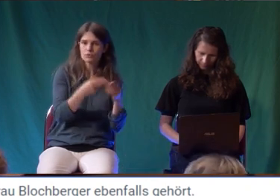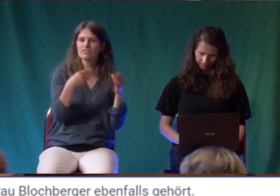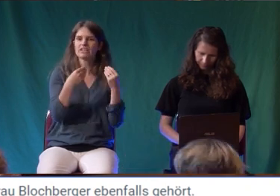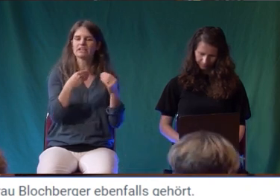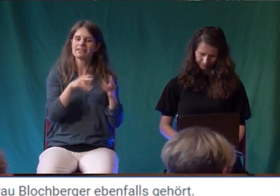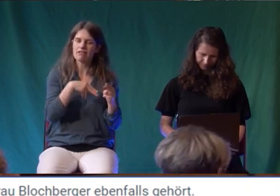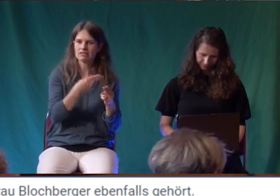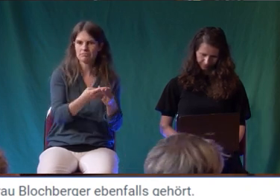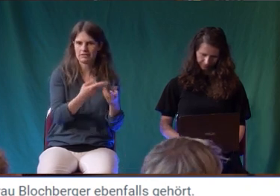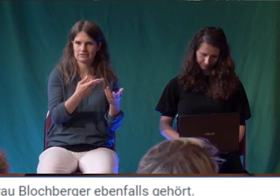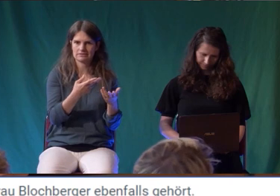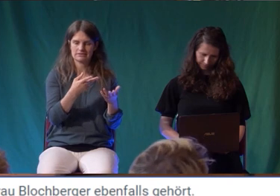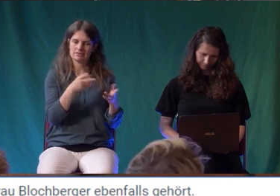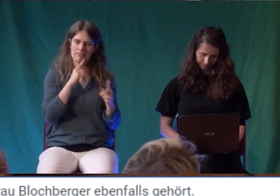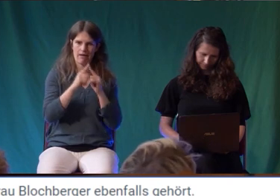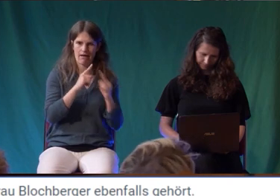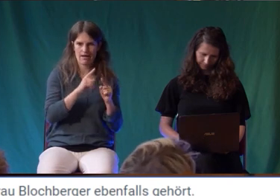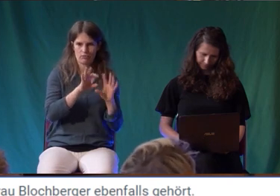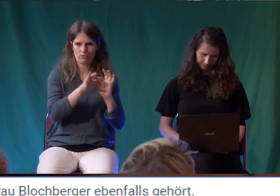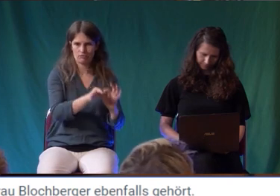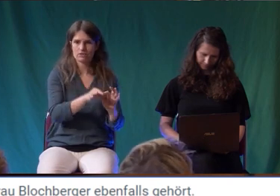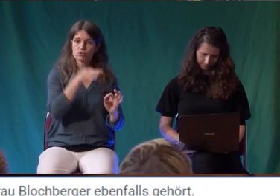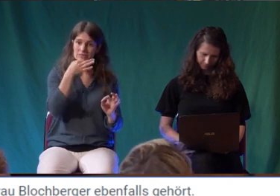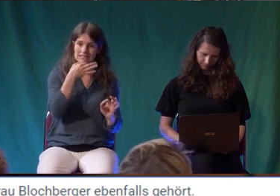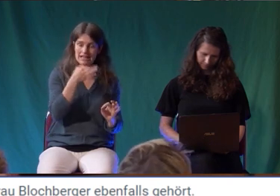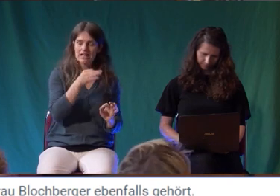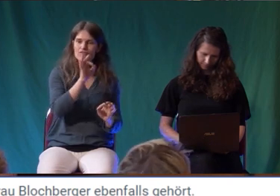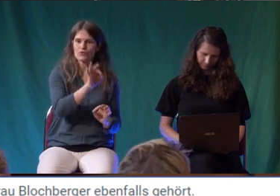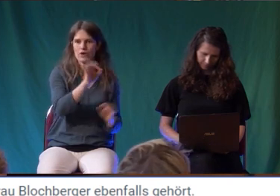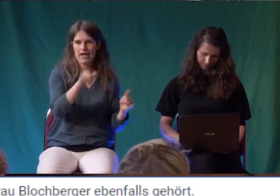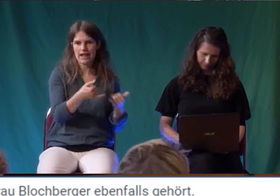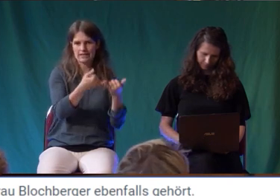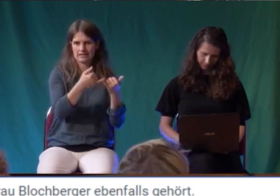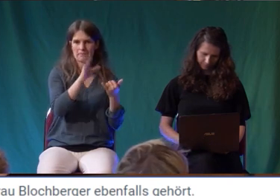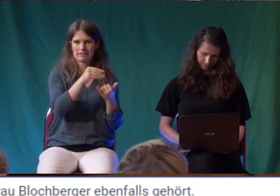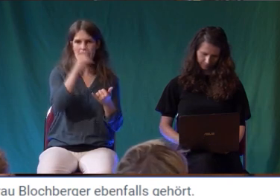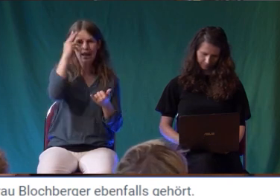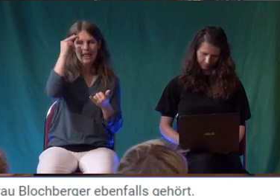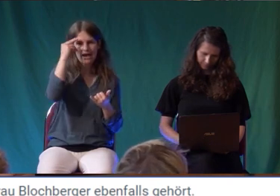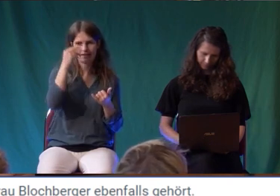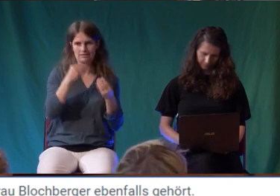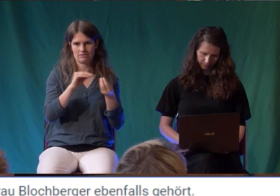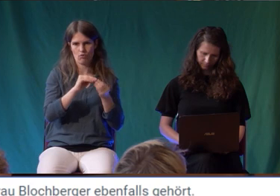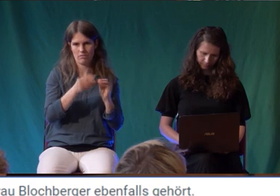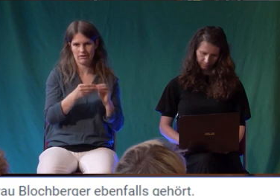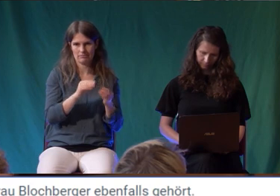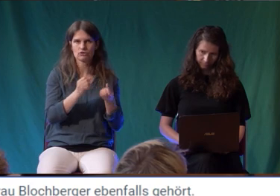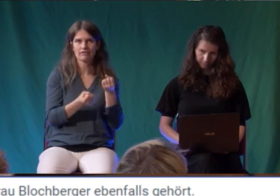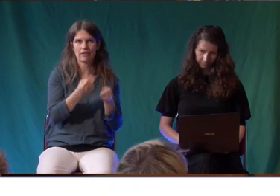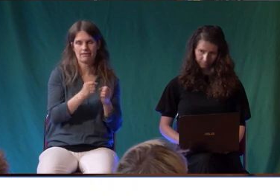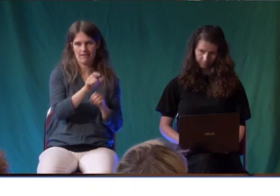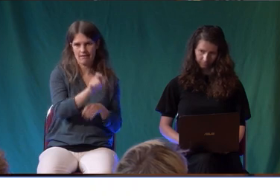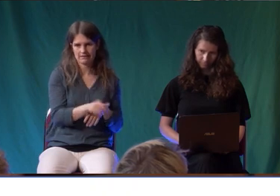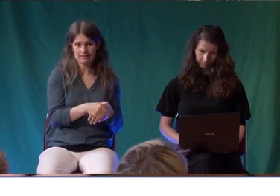Beispiel mit Lernschwierigkeiten dass sie also dazu so viel Expertise zur Verfügung stellen kann das liegt nicht